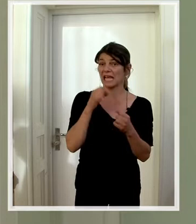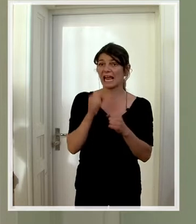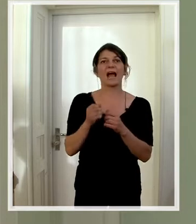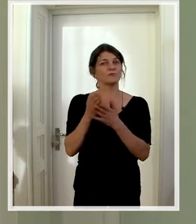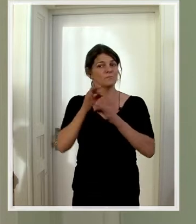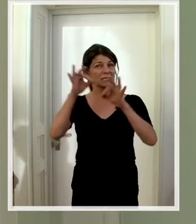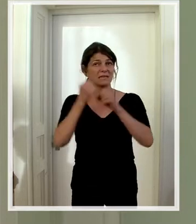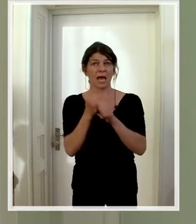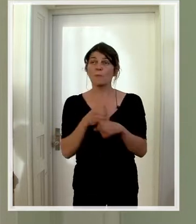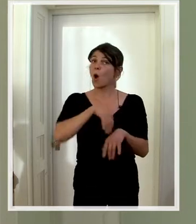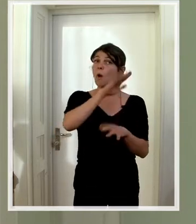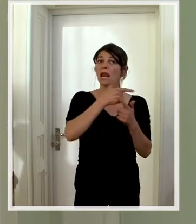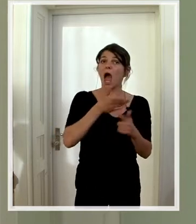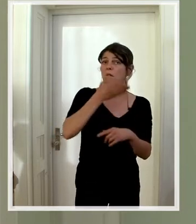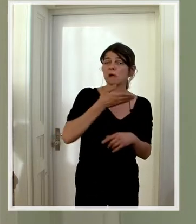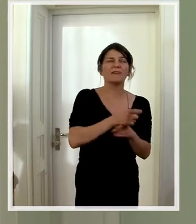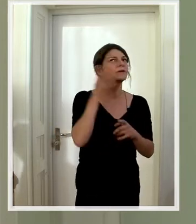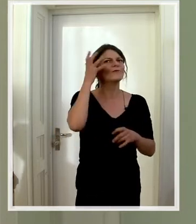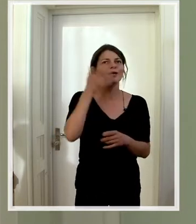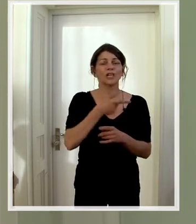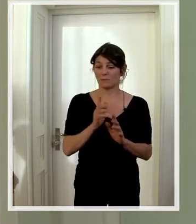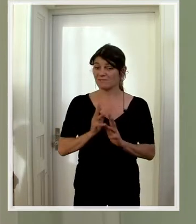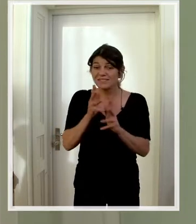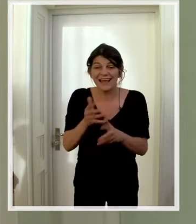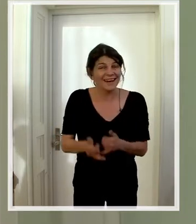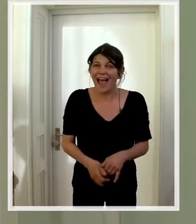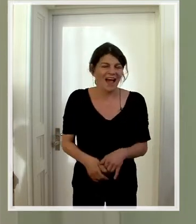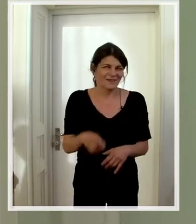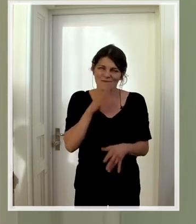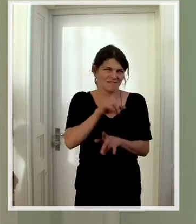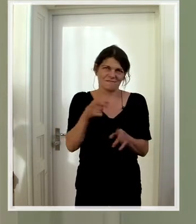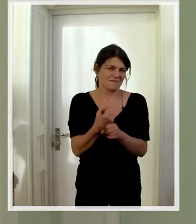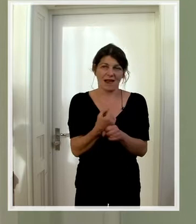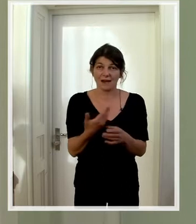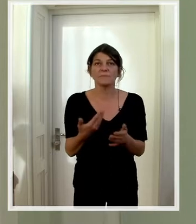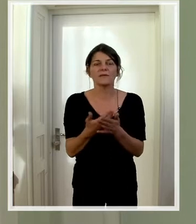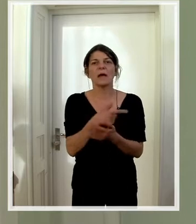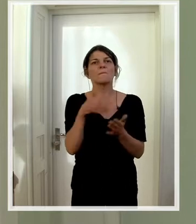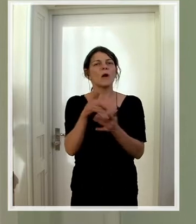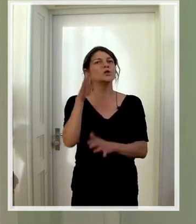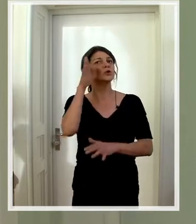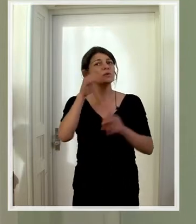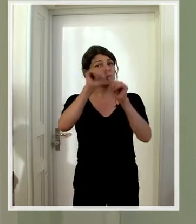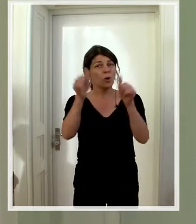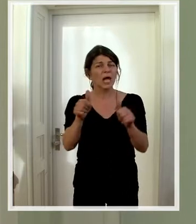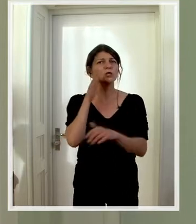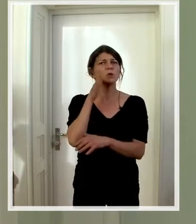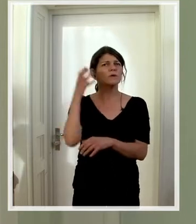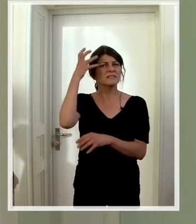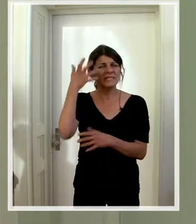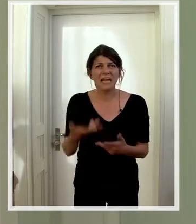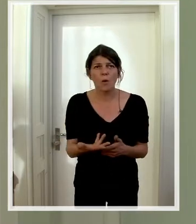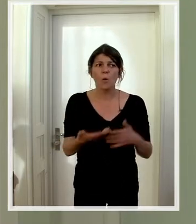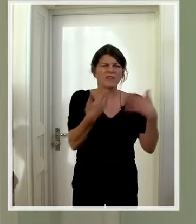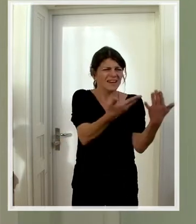Oberlandbahn, ist eine Vision. Aber die würden wir nicht in den nächsten 10 Jahren verwirklichen. Darum braucht es eine als Zukunftsmodell, als Zukunftsvision, eine